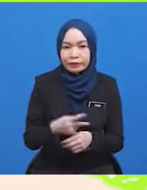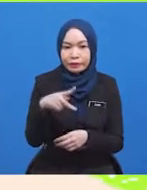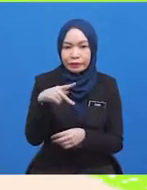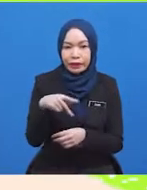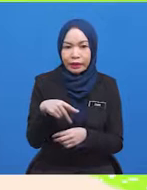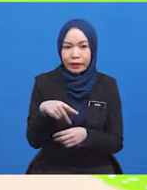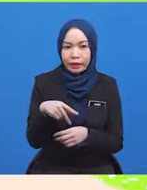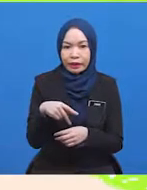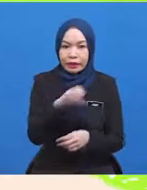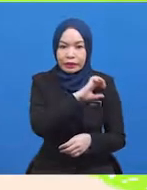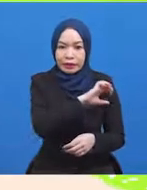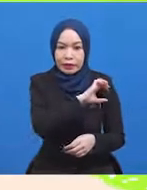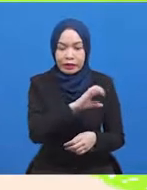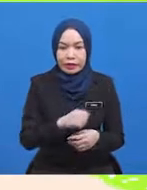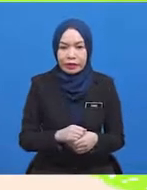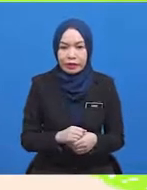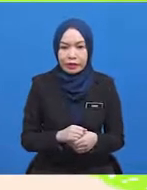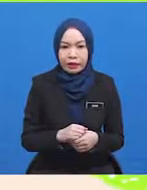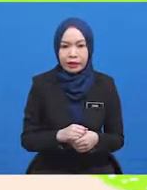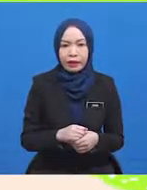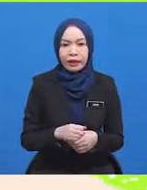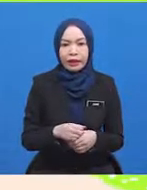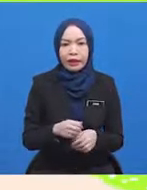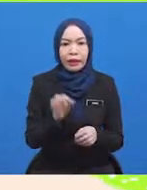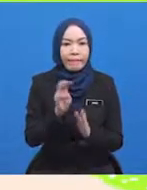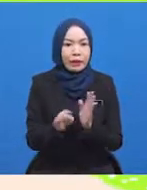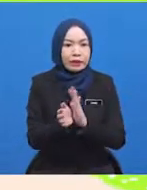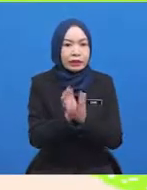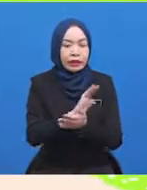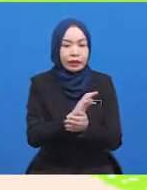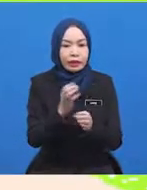dan menghasilkan bentuk muka bumi tebing tinggi.